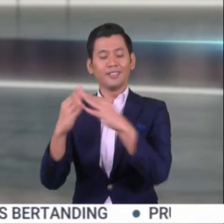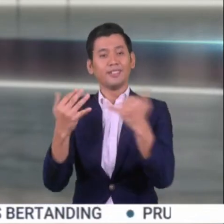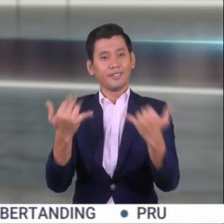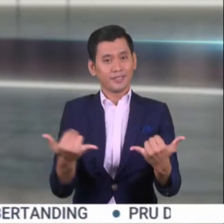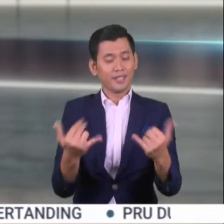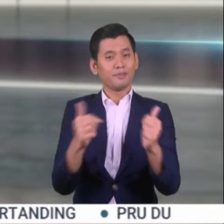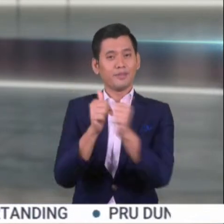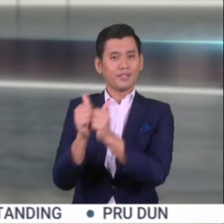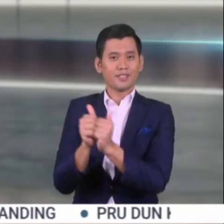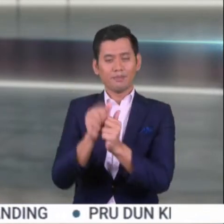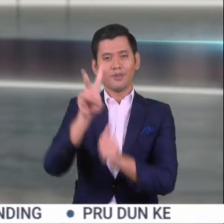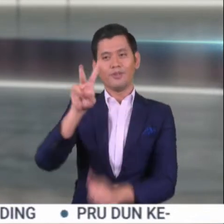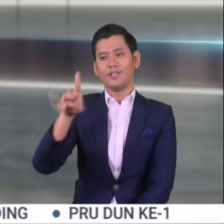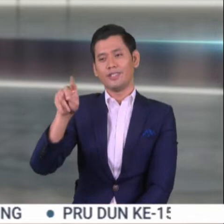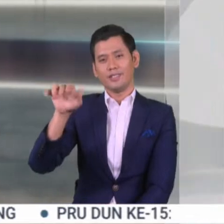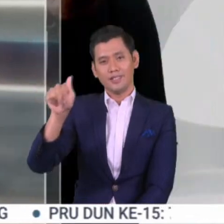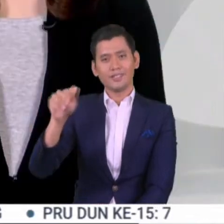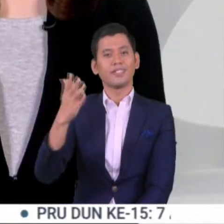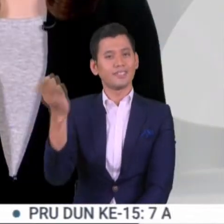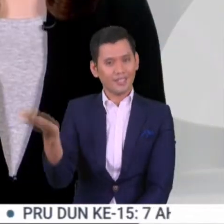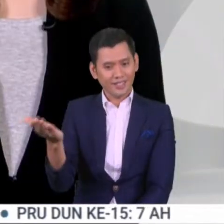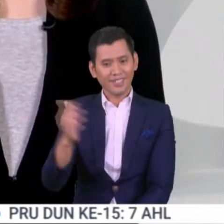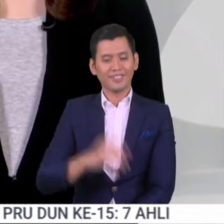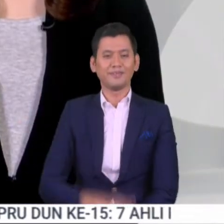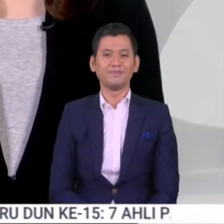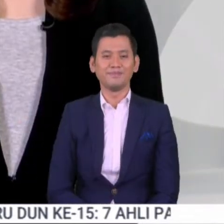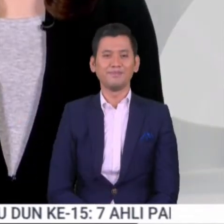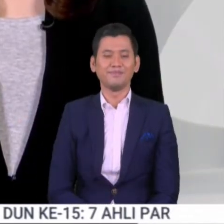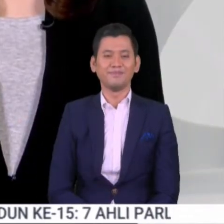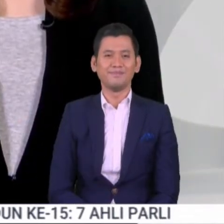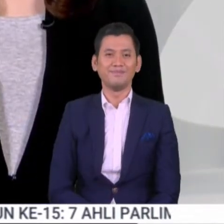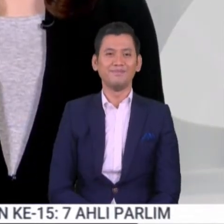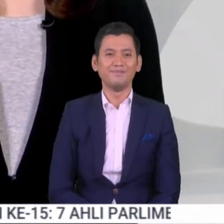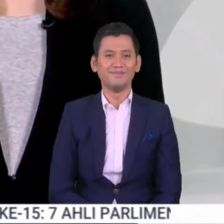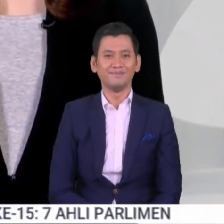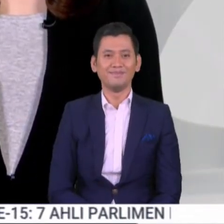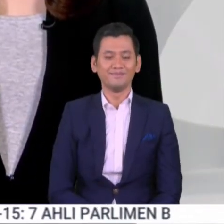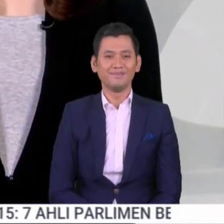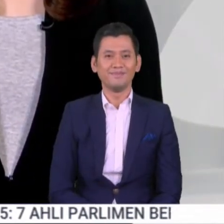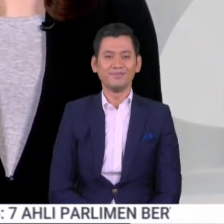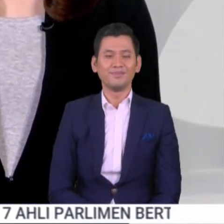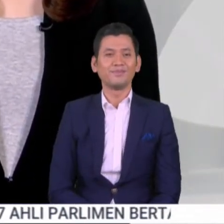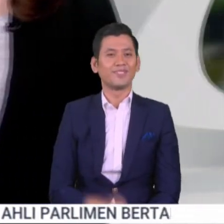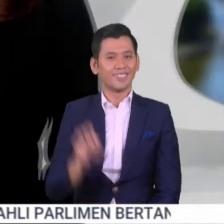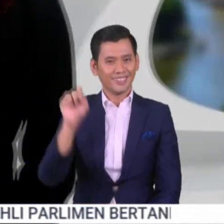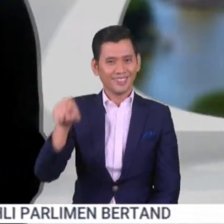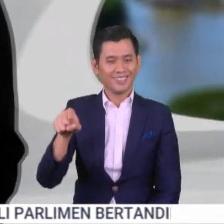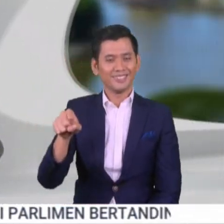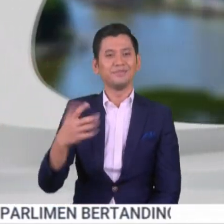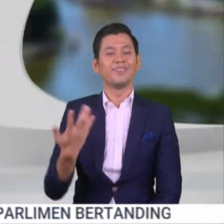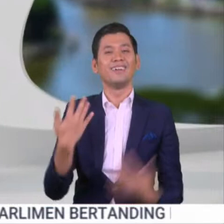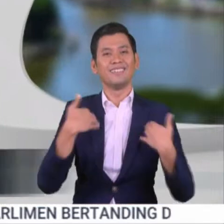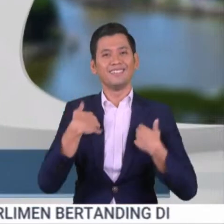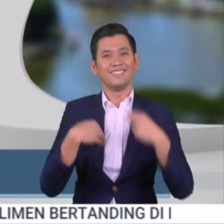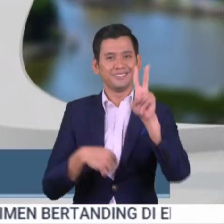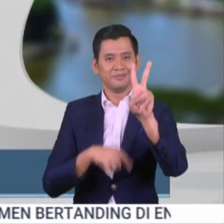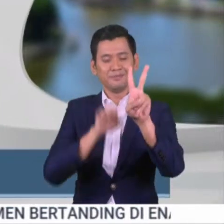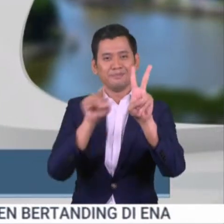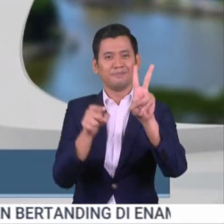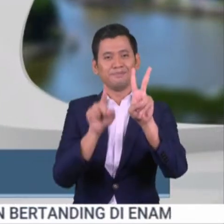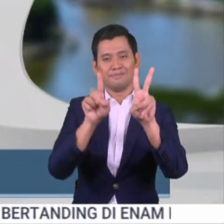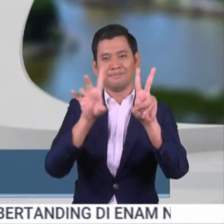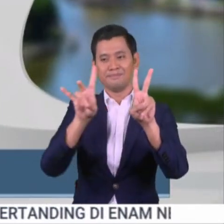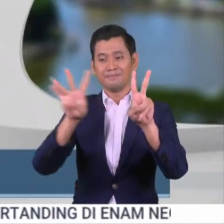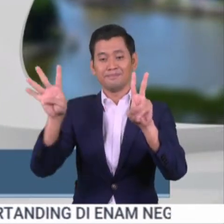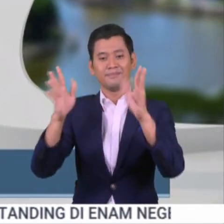bersama Vanessa Mering untuk perinciannya. Silakan, Vi. Ya, Sahih. Seramai